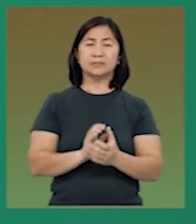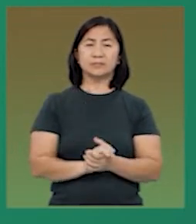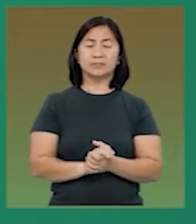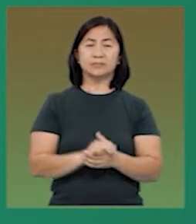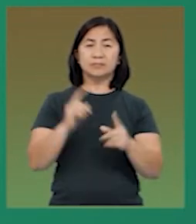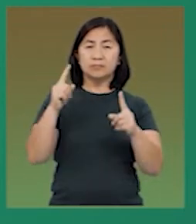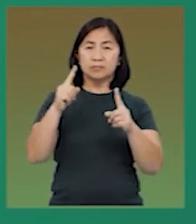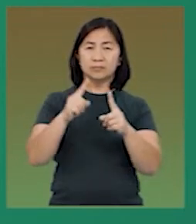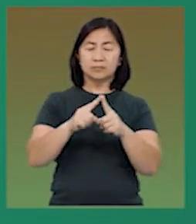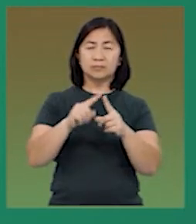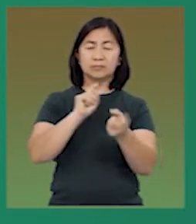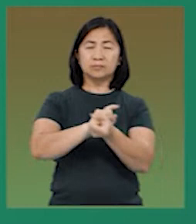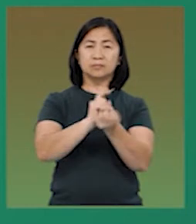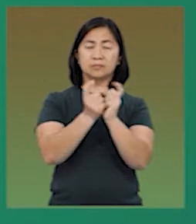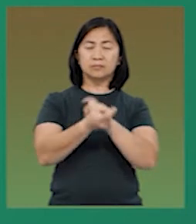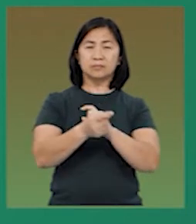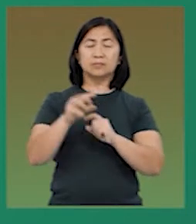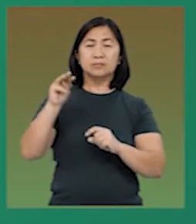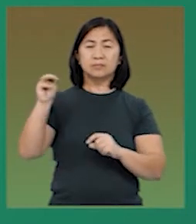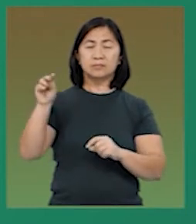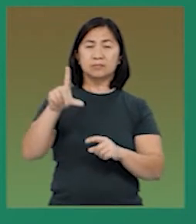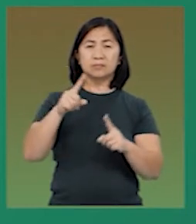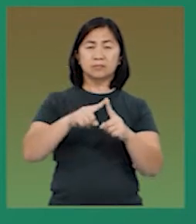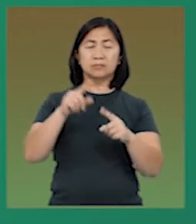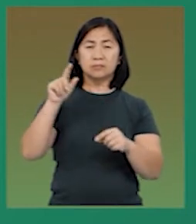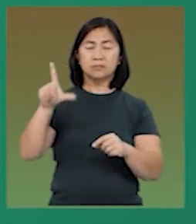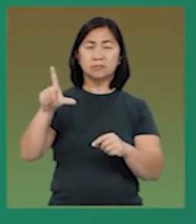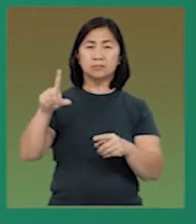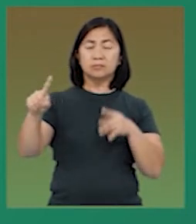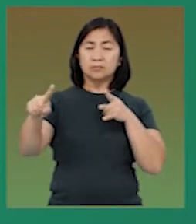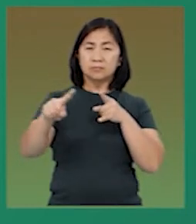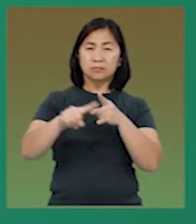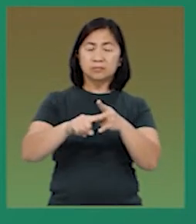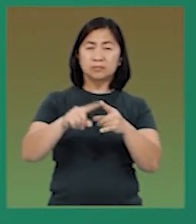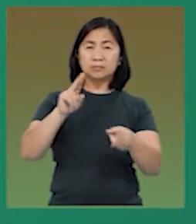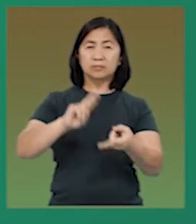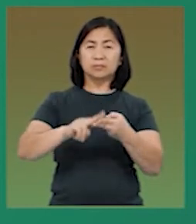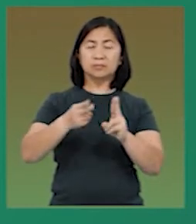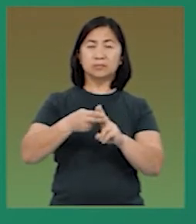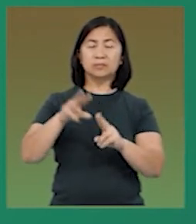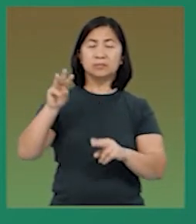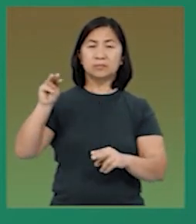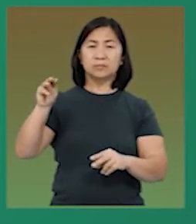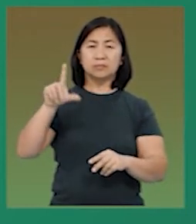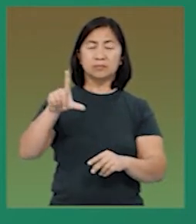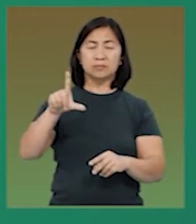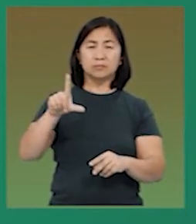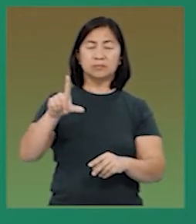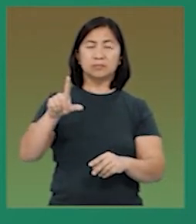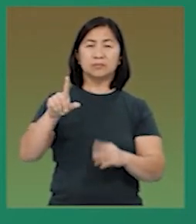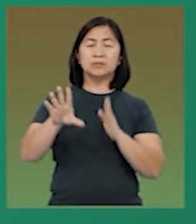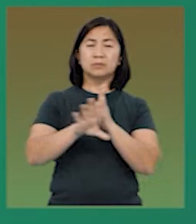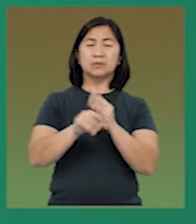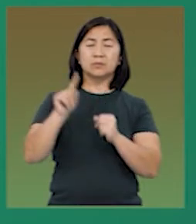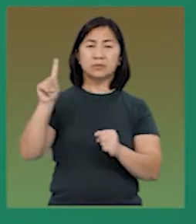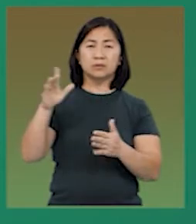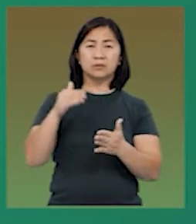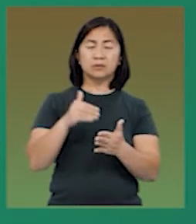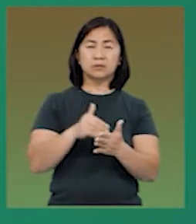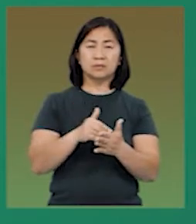1,000. To convert milliliter to liter, divide the number of milliliters